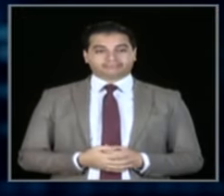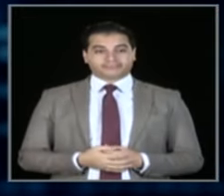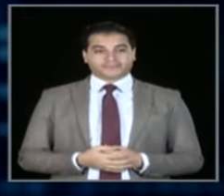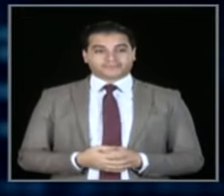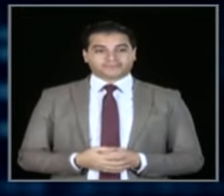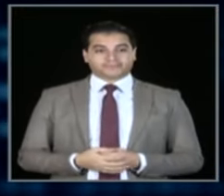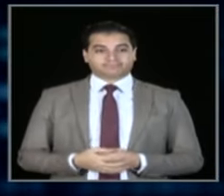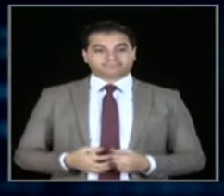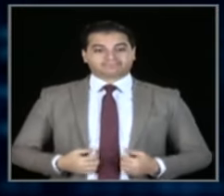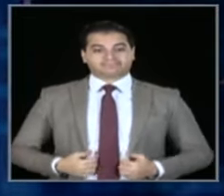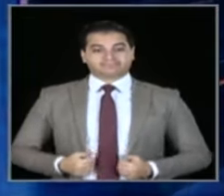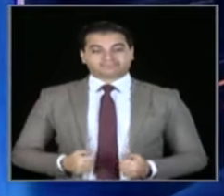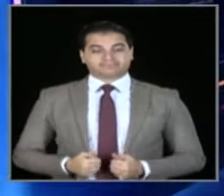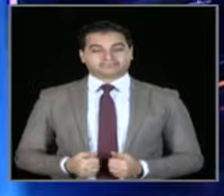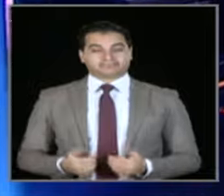ضربات جزاء.